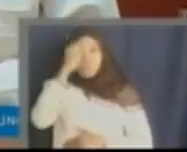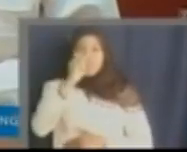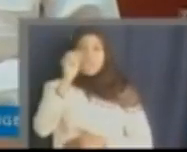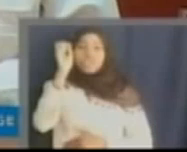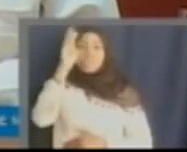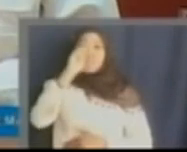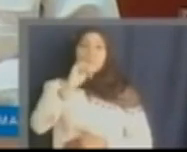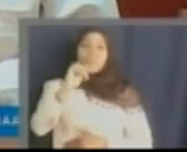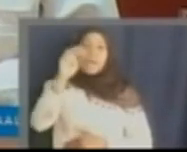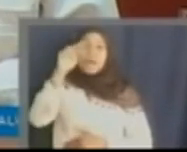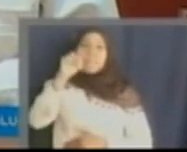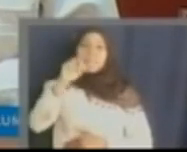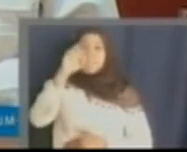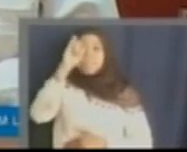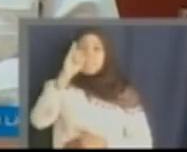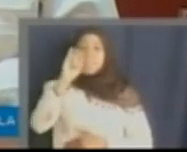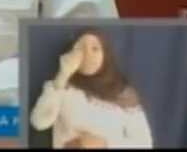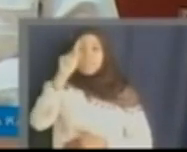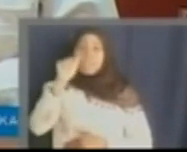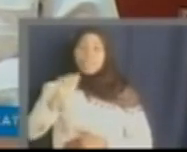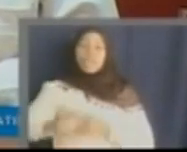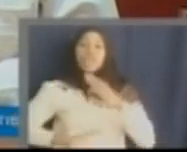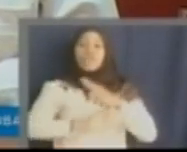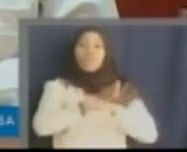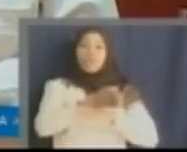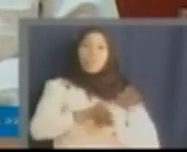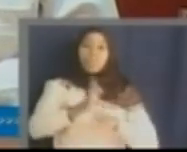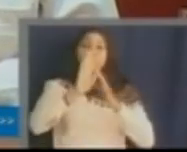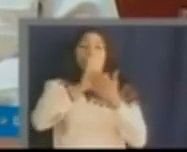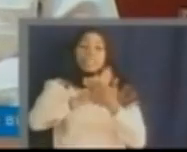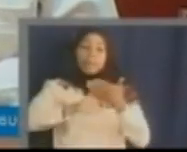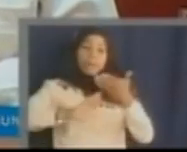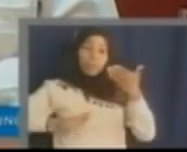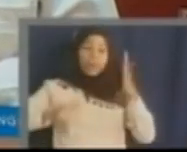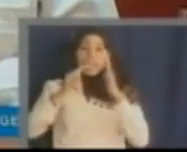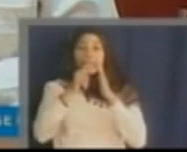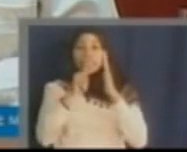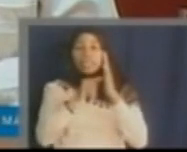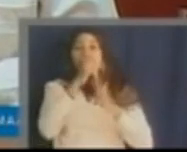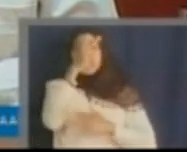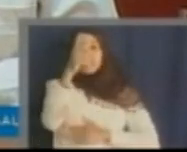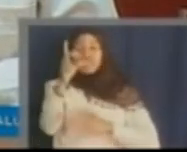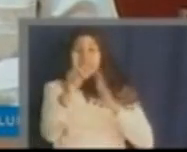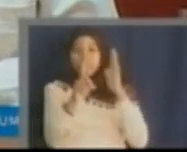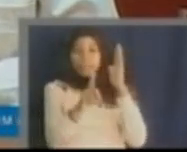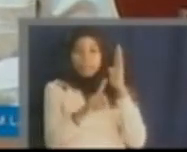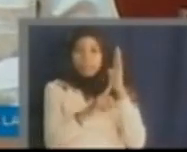kupitia barua yake ya tarehe 26, kwa kweli ni 27 mwezi wa 3 mwaka huu,